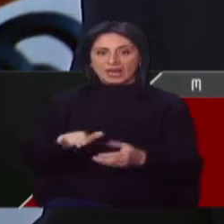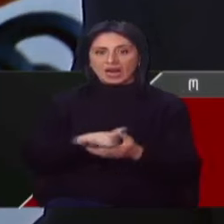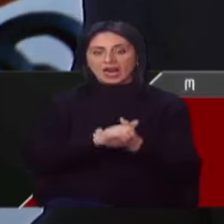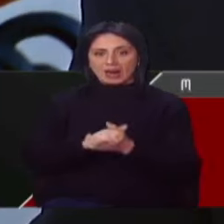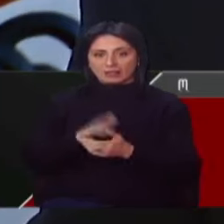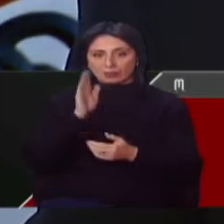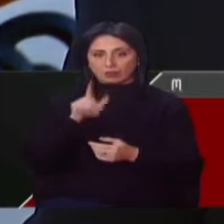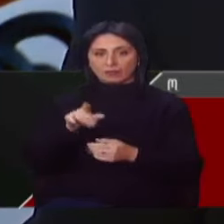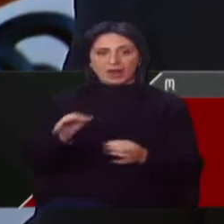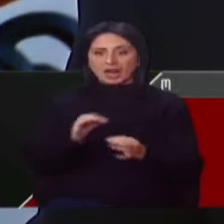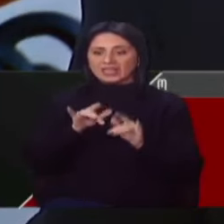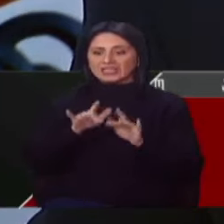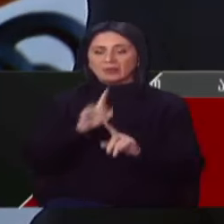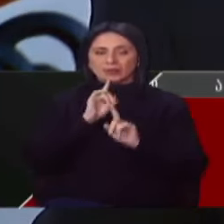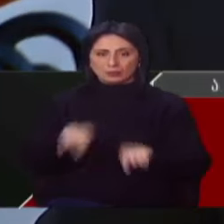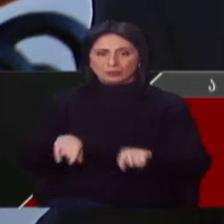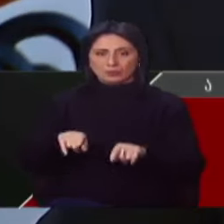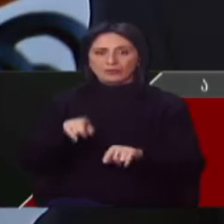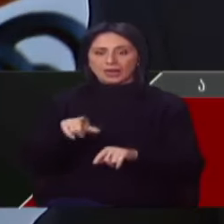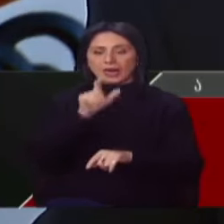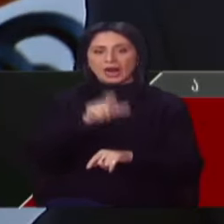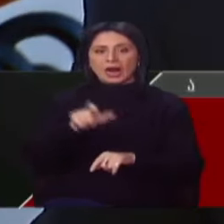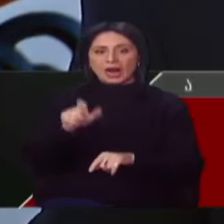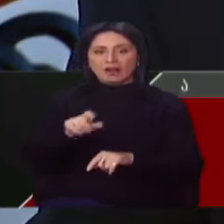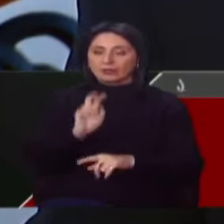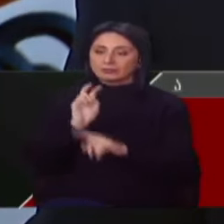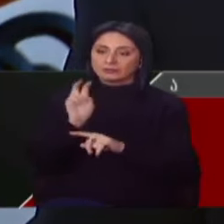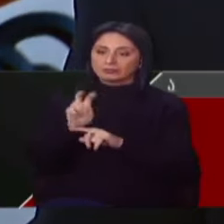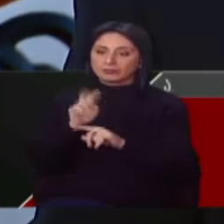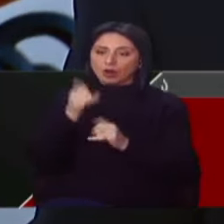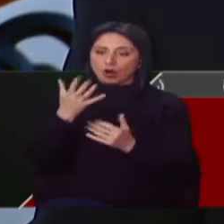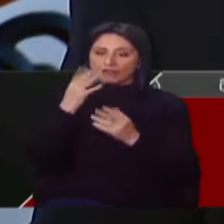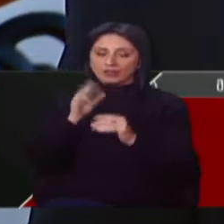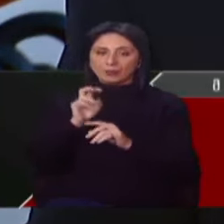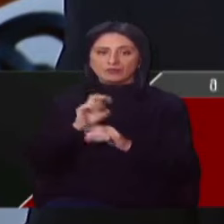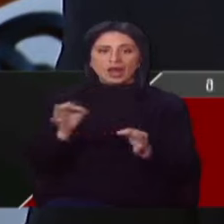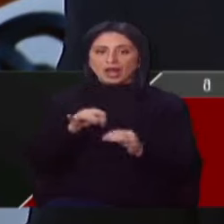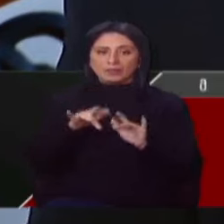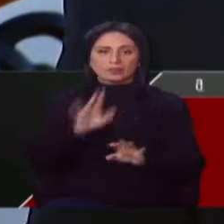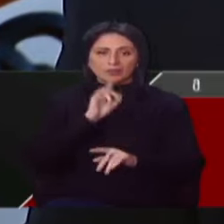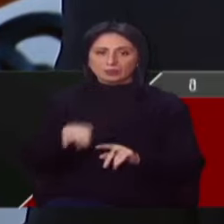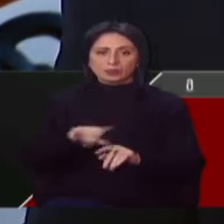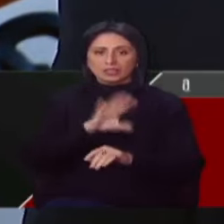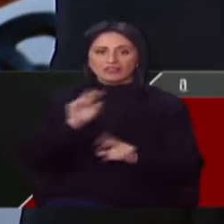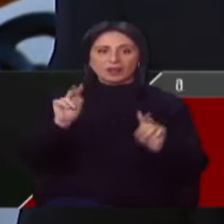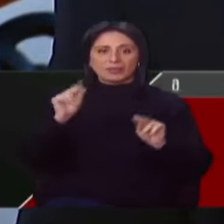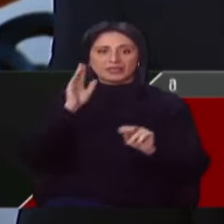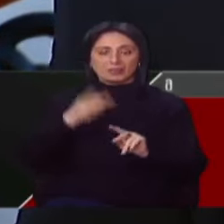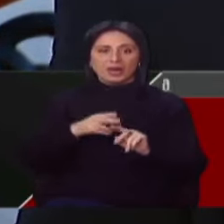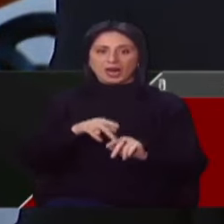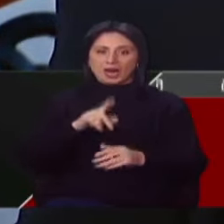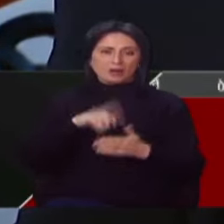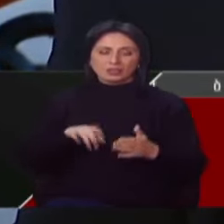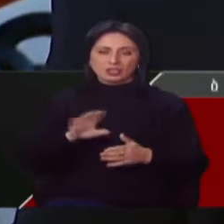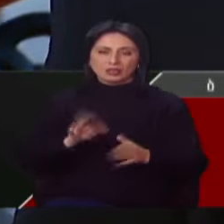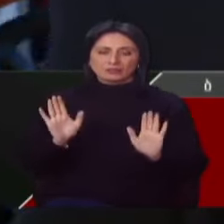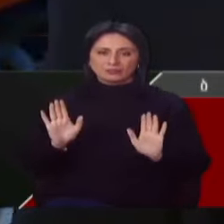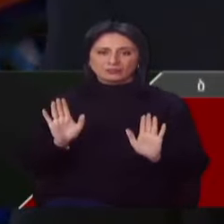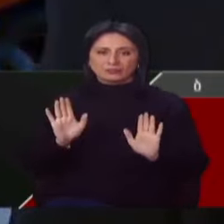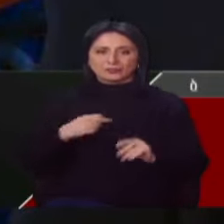გაერთიანება მოხდება, მას არაფერი საქმე არ ექნება. იქ ხალხი ივლიან ყოველდღიურ რეჟიმში და არაფერს არ გააკეთებენ და ყველა ბედნიერი იქნება. ამის არ მჯერა.